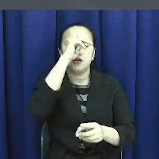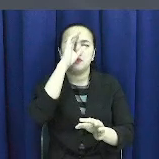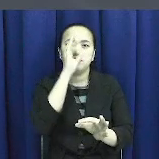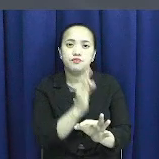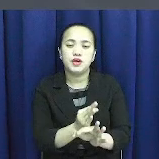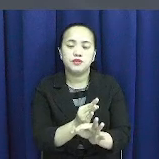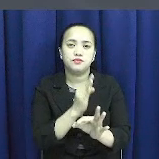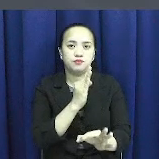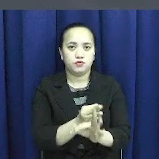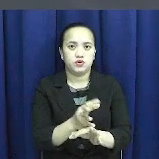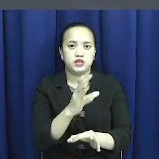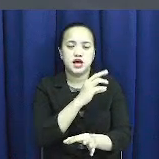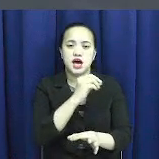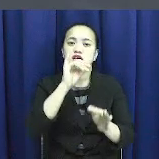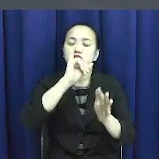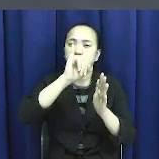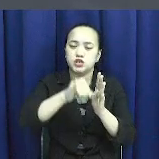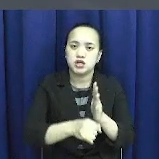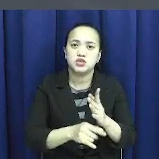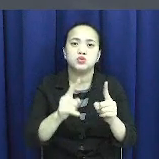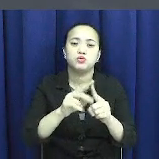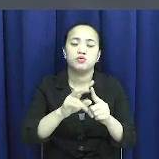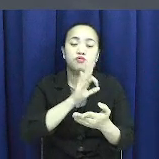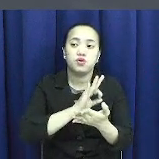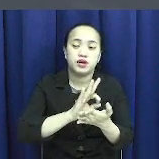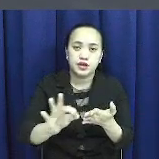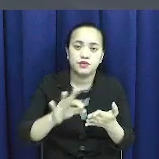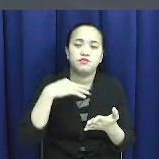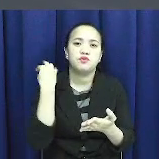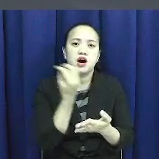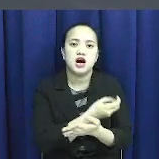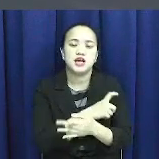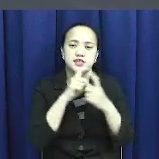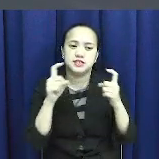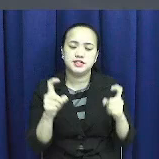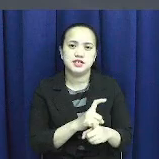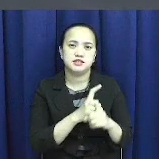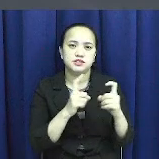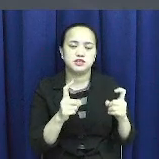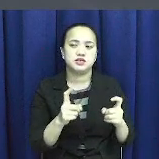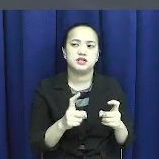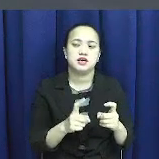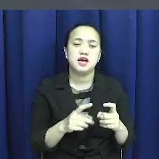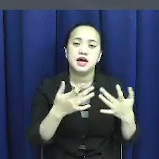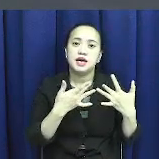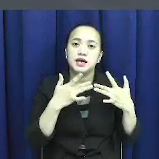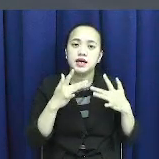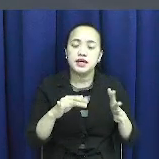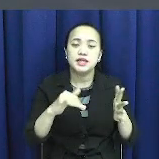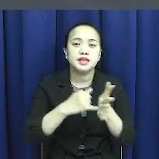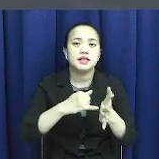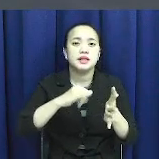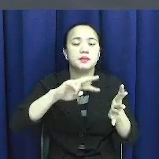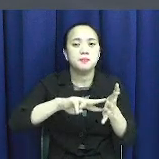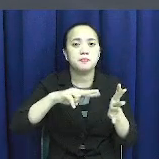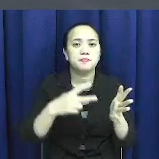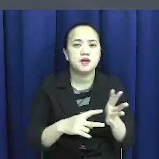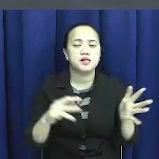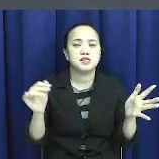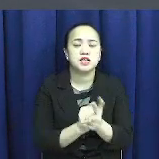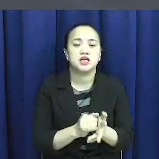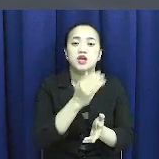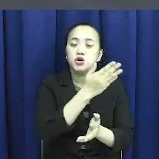mga karumihan. Which means, ikaw mismo, personally, ay pwede kang lumapit sa harapan ng